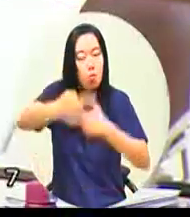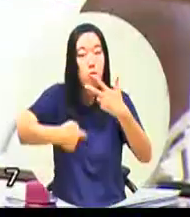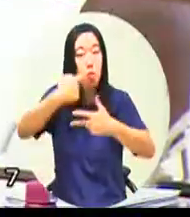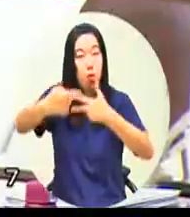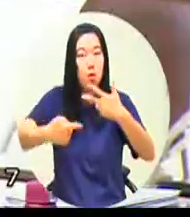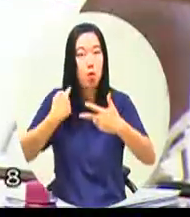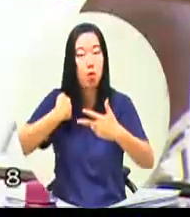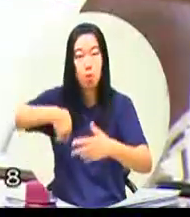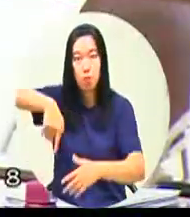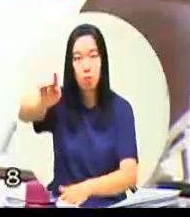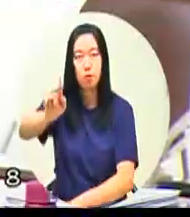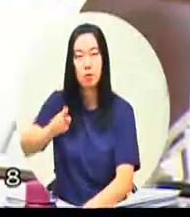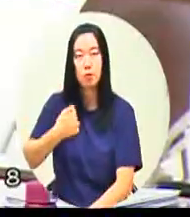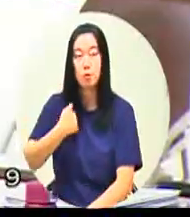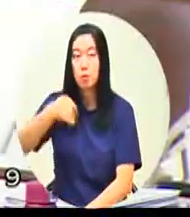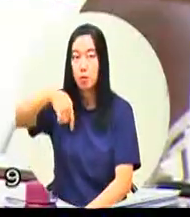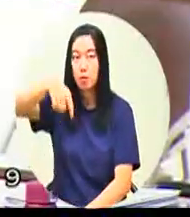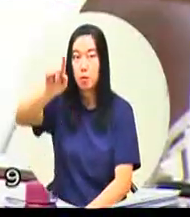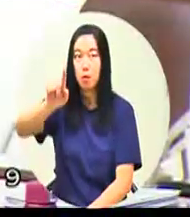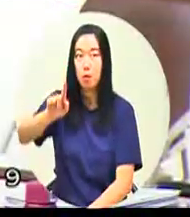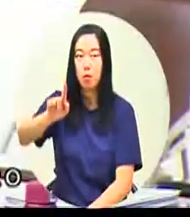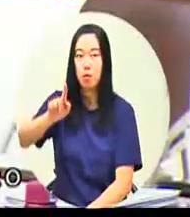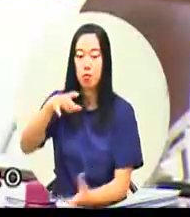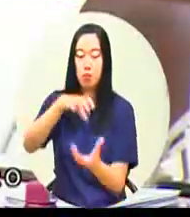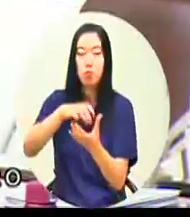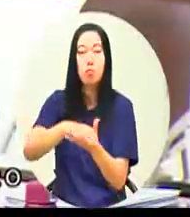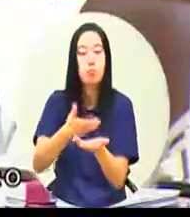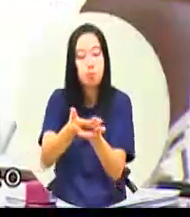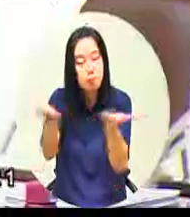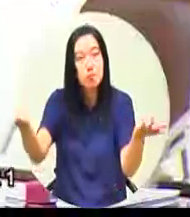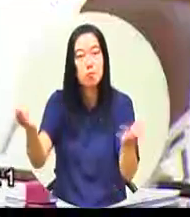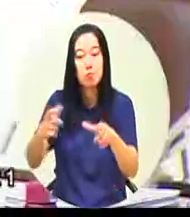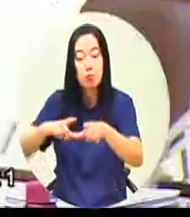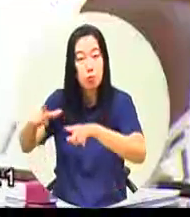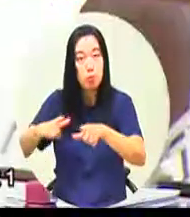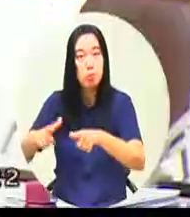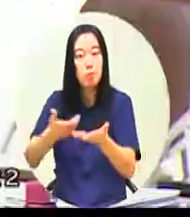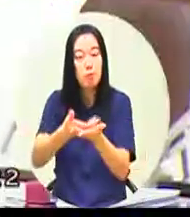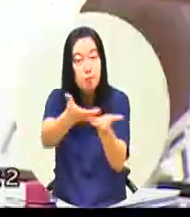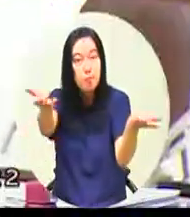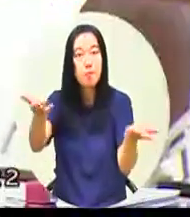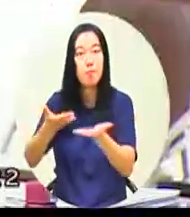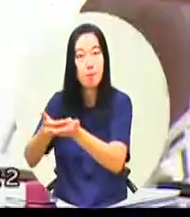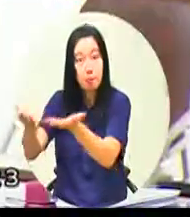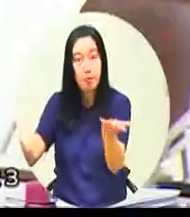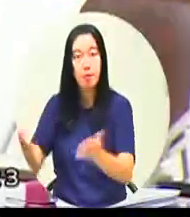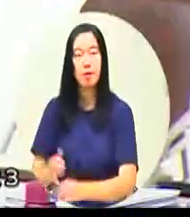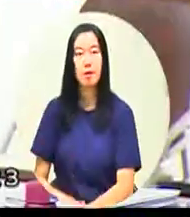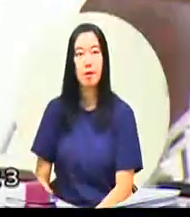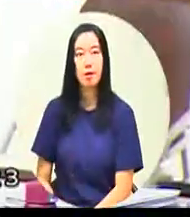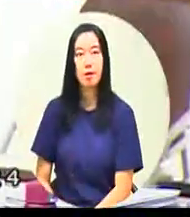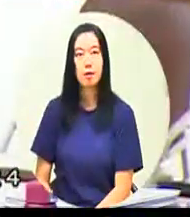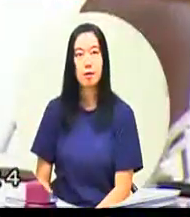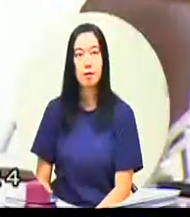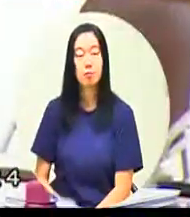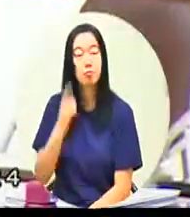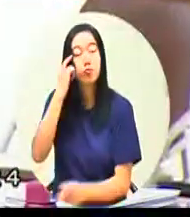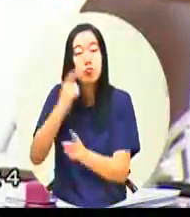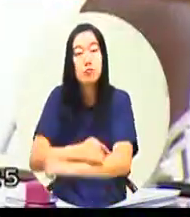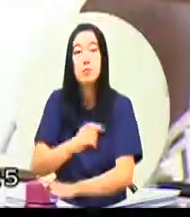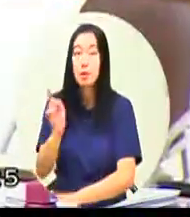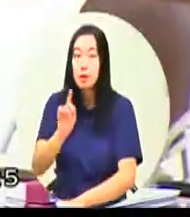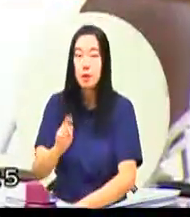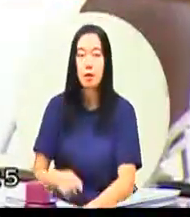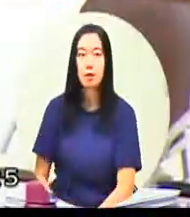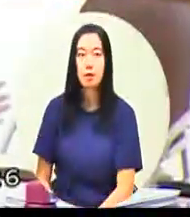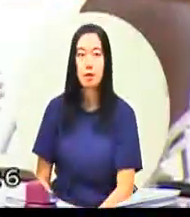去发便当，伫公园发便当。那伫公园发便当，顾名思义，伫公园有真侪